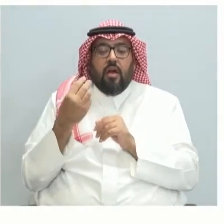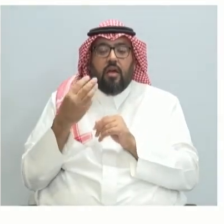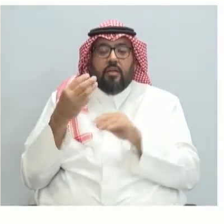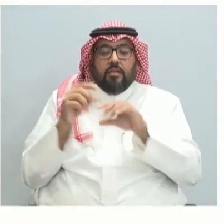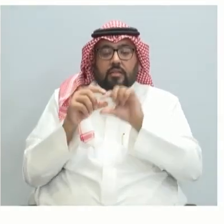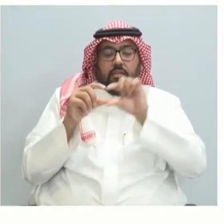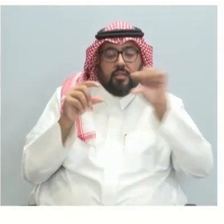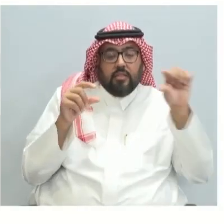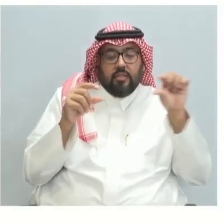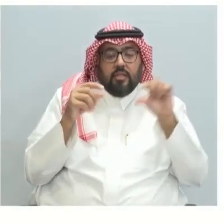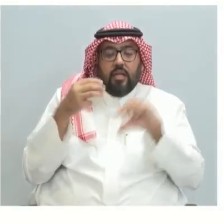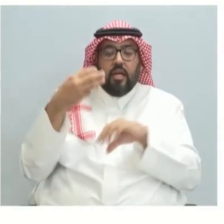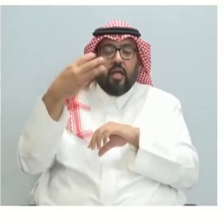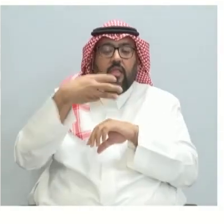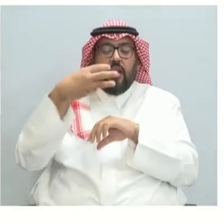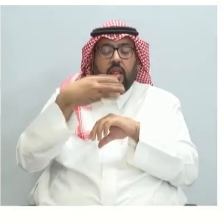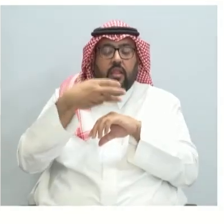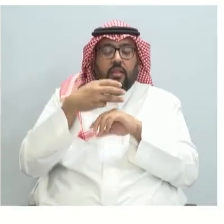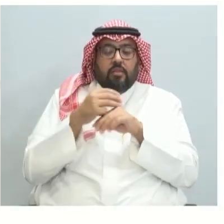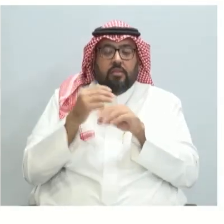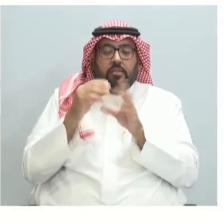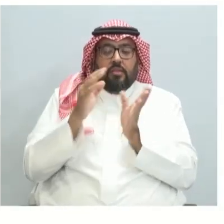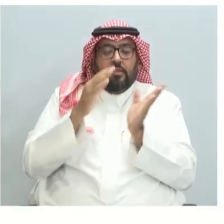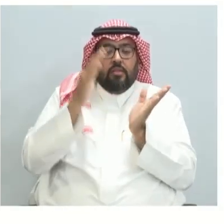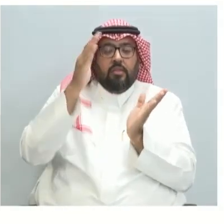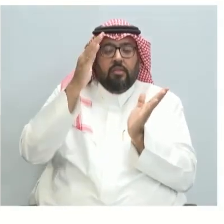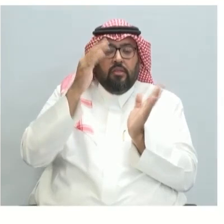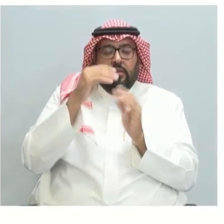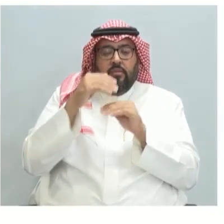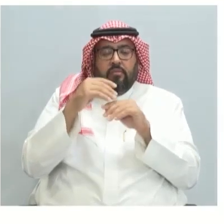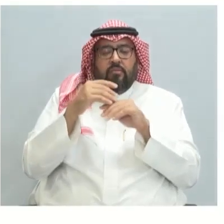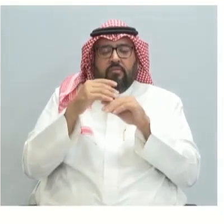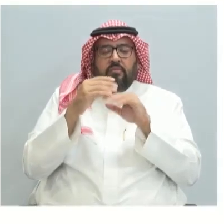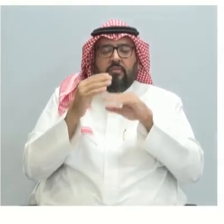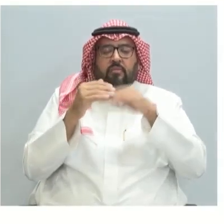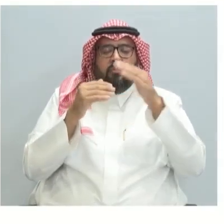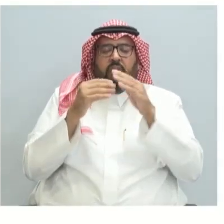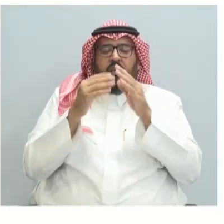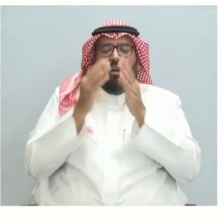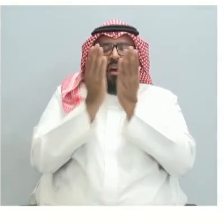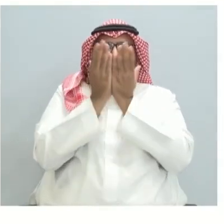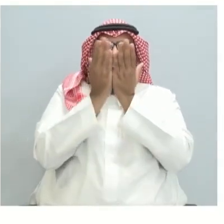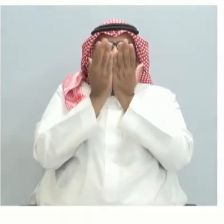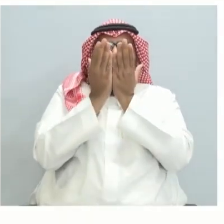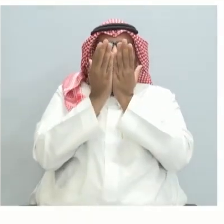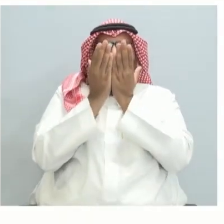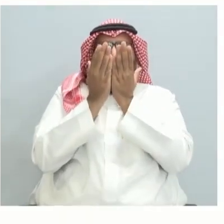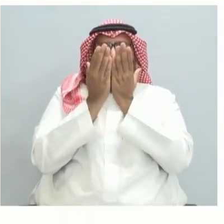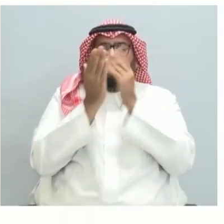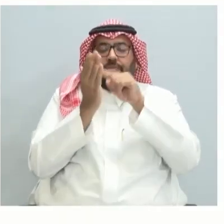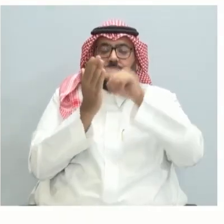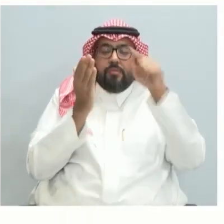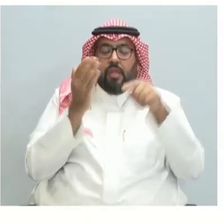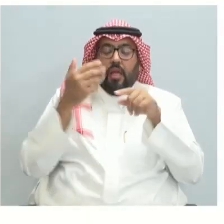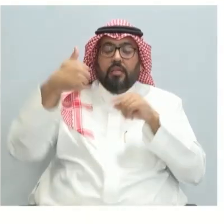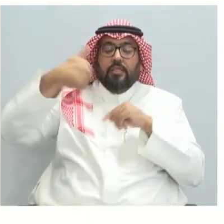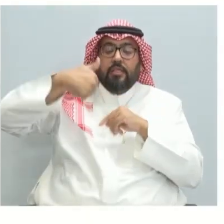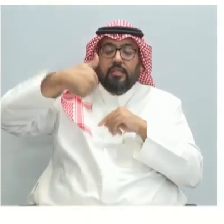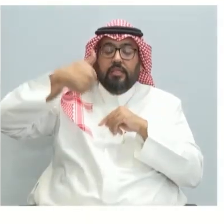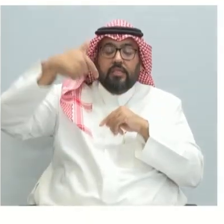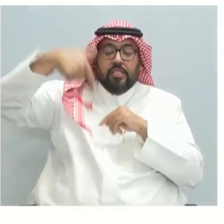الى ان يقف الى الدرجه 180 الان القطاع الذي يليه قياسه ماذا قياسه ستين